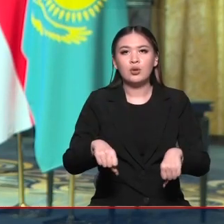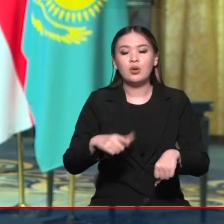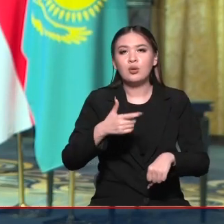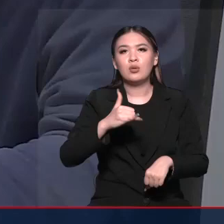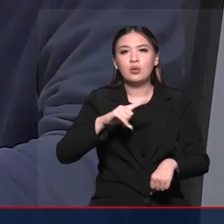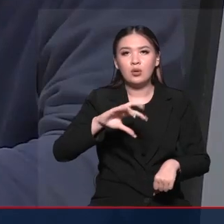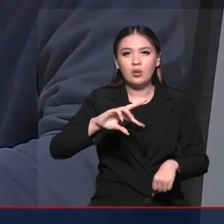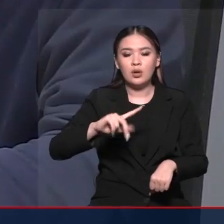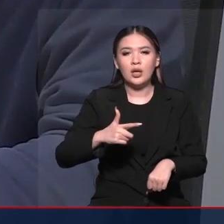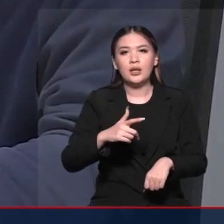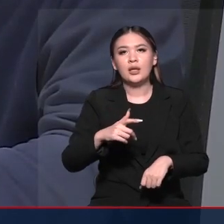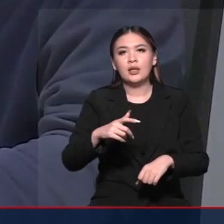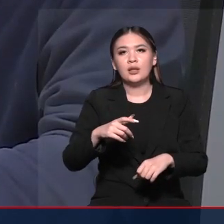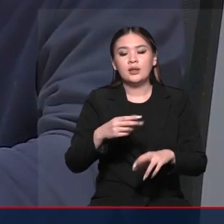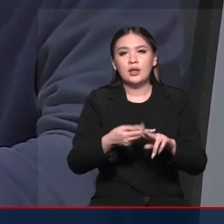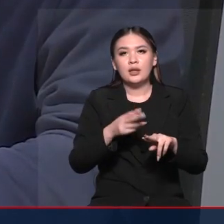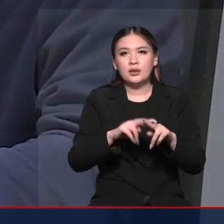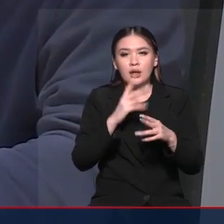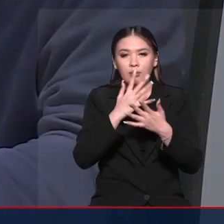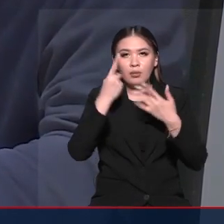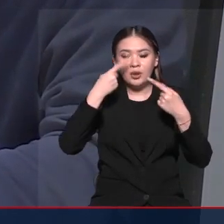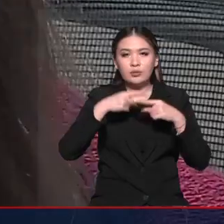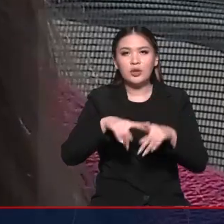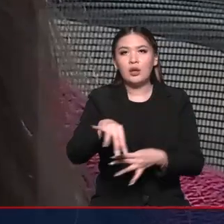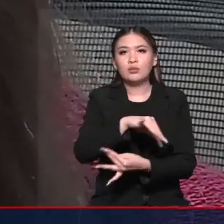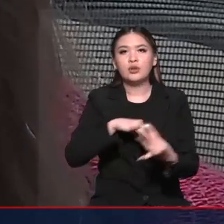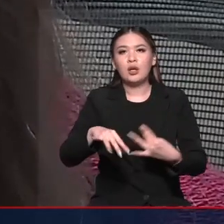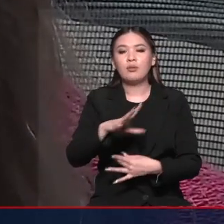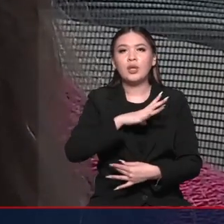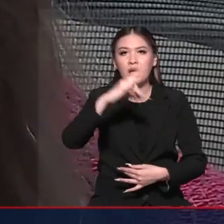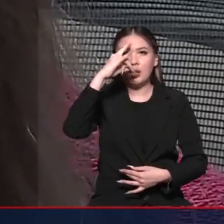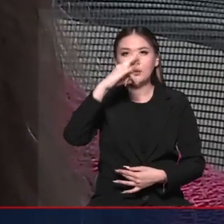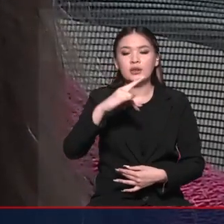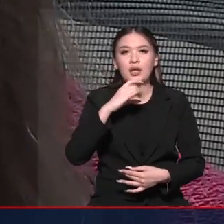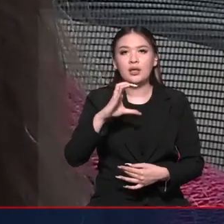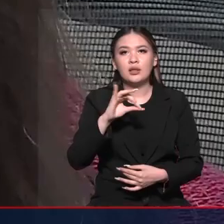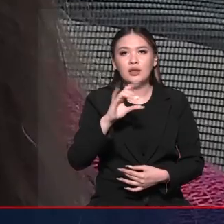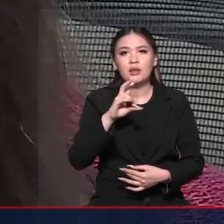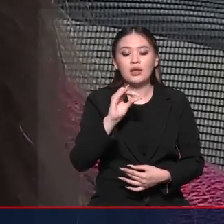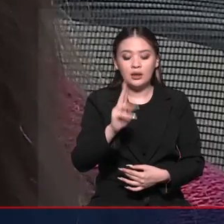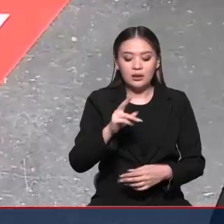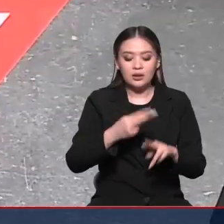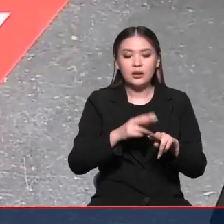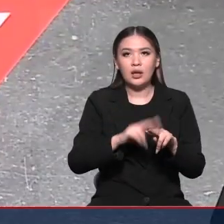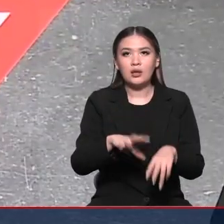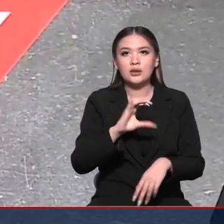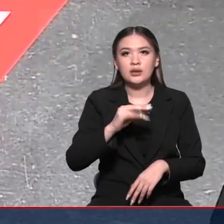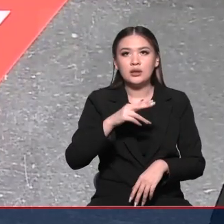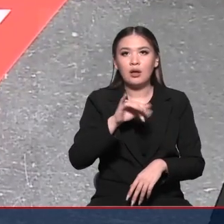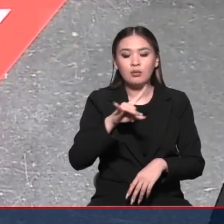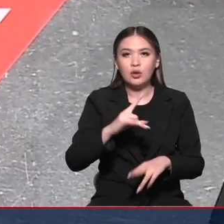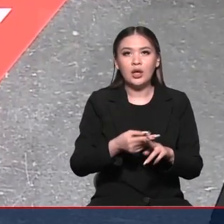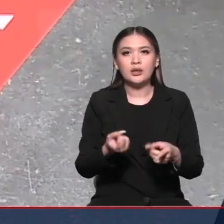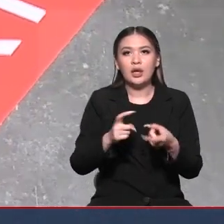комплекс в Казахстане. Кроме инвестиций в промышленность, обсуждали и внедрение казахстанского финтека и IT-стартапов в рынок Сингапура. А